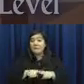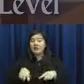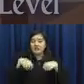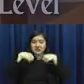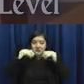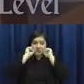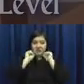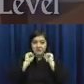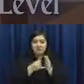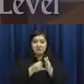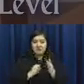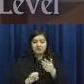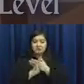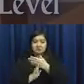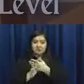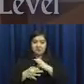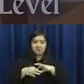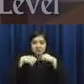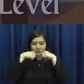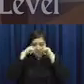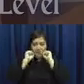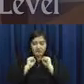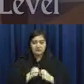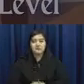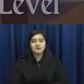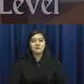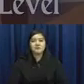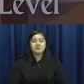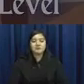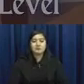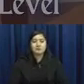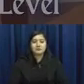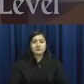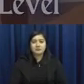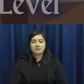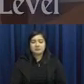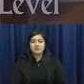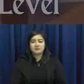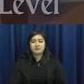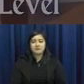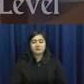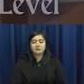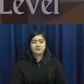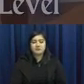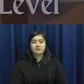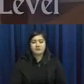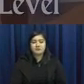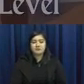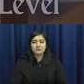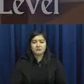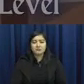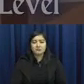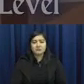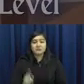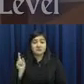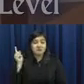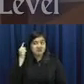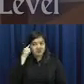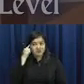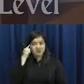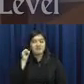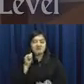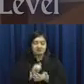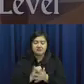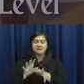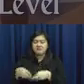katotohanan. Yun ang masakit na katotohanan na dapat nating makita. Ang buong akala natin, bread for healthy living ba'y binoprovide natin? It's